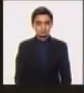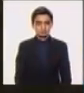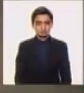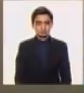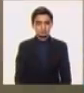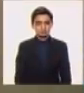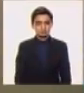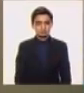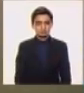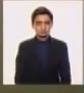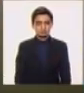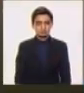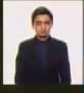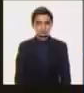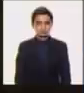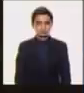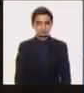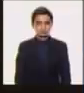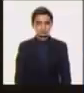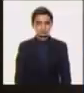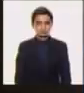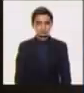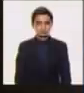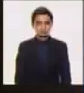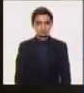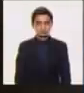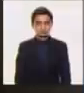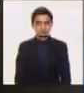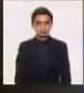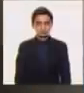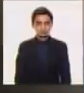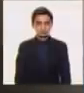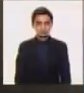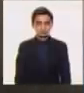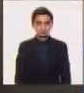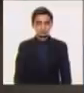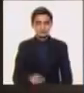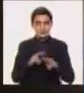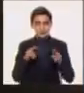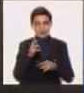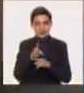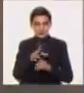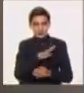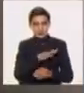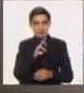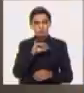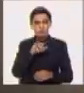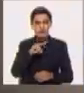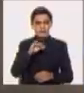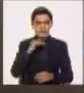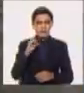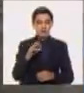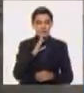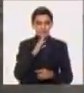Құдай, өзің сақтай көр, ашуыңды бас алла. Мама. Дәл осы бейне жазбаны Нулифар есімді